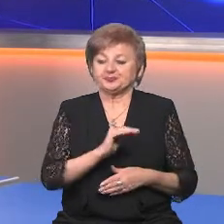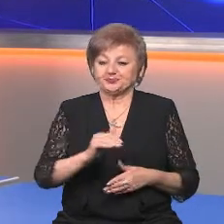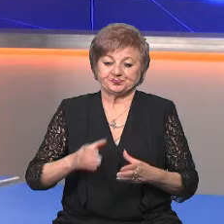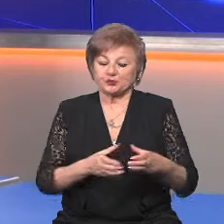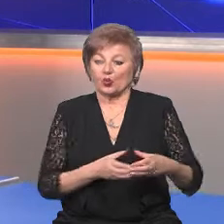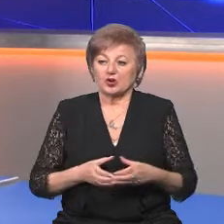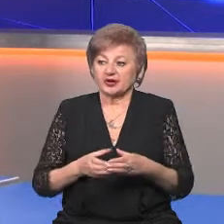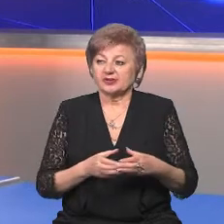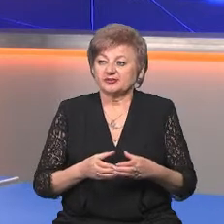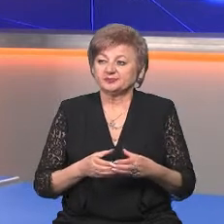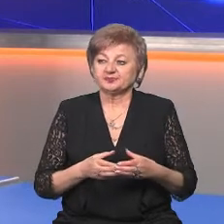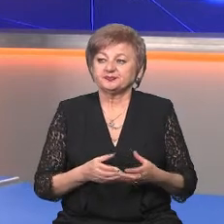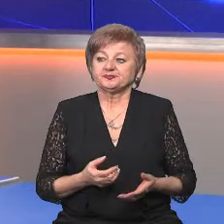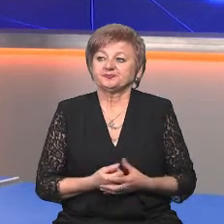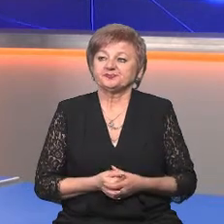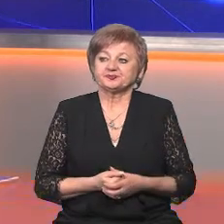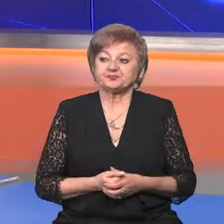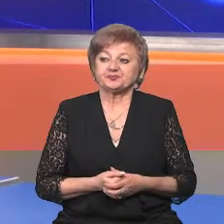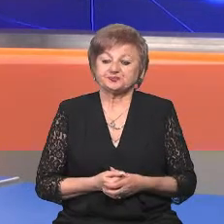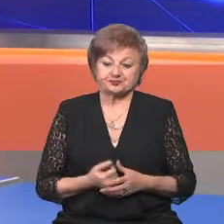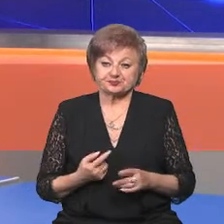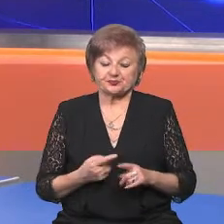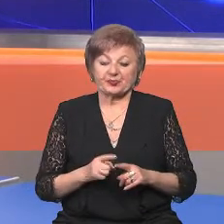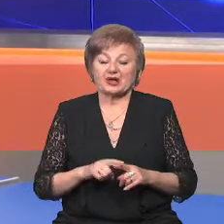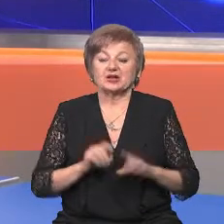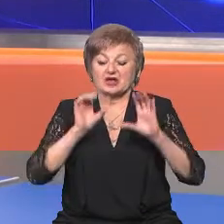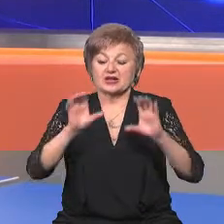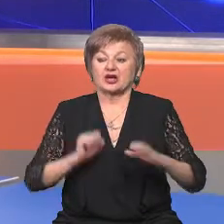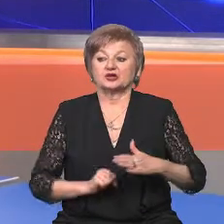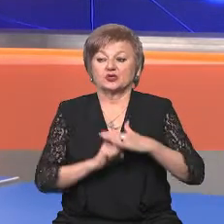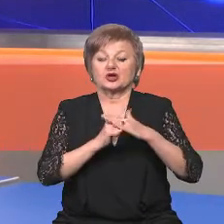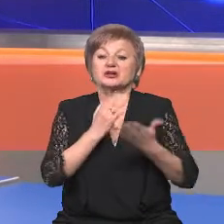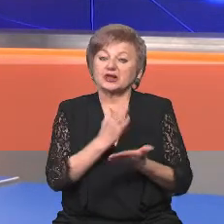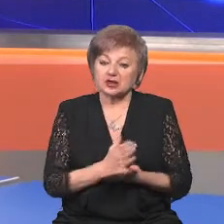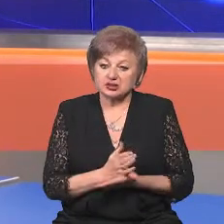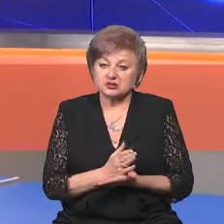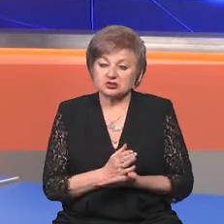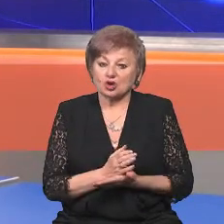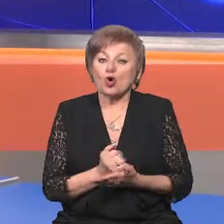колектив. Саме ця законодавча база є тою підставою, що,